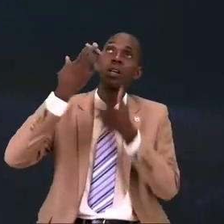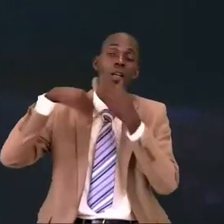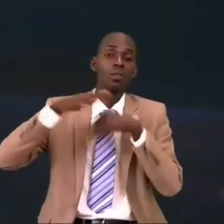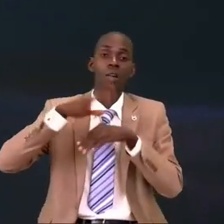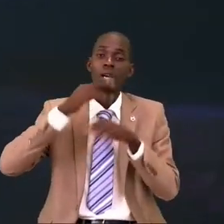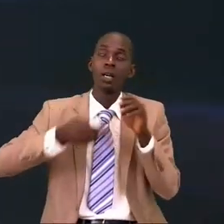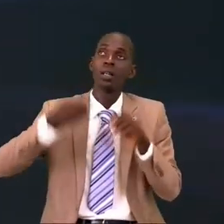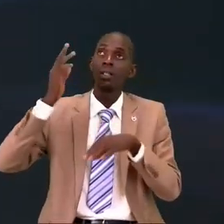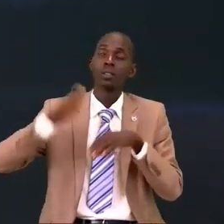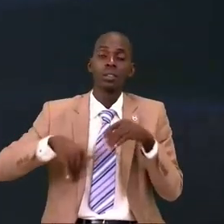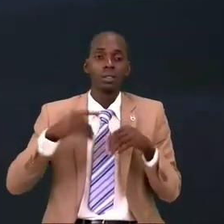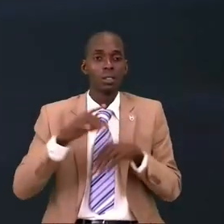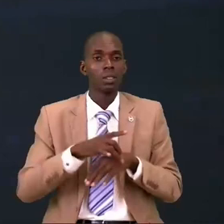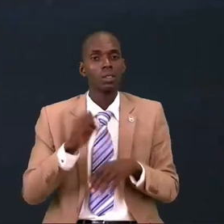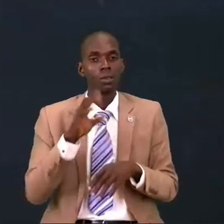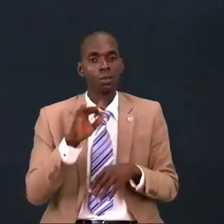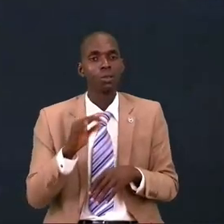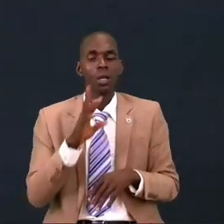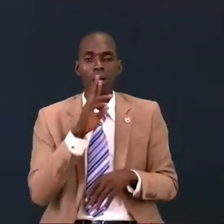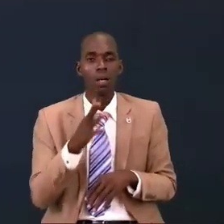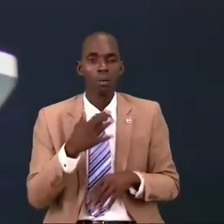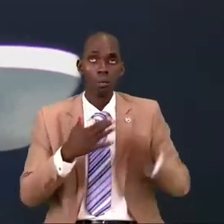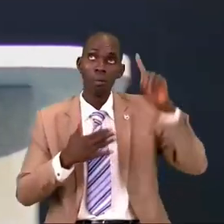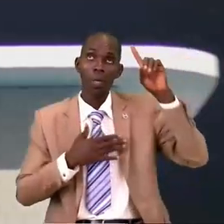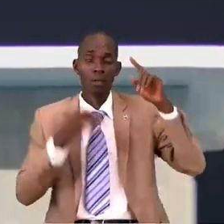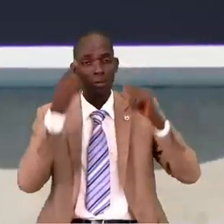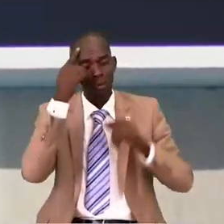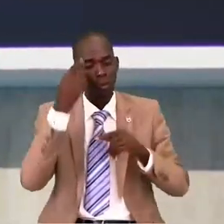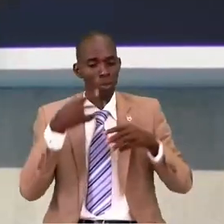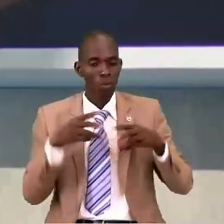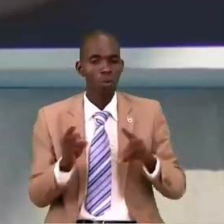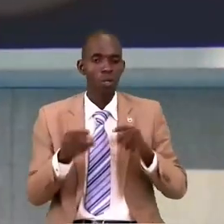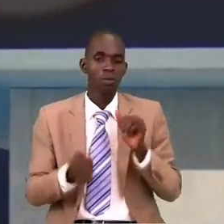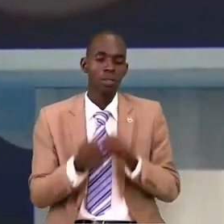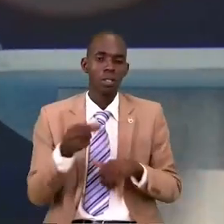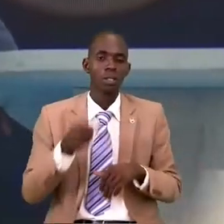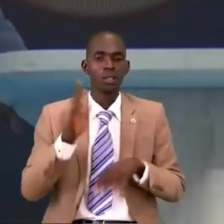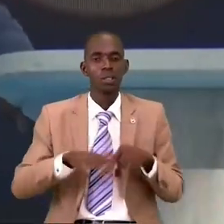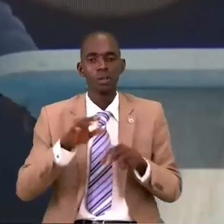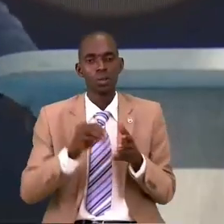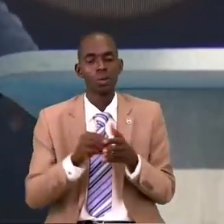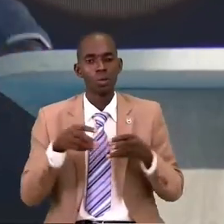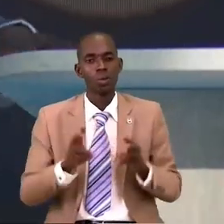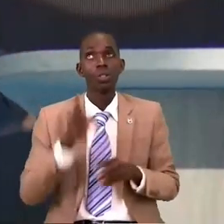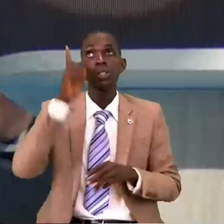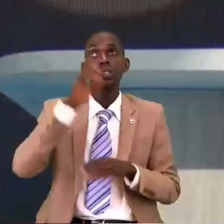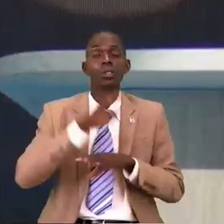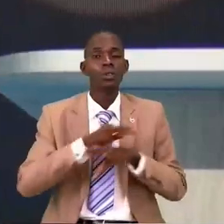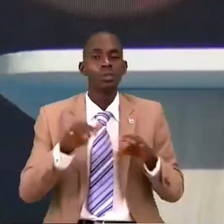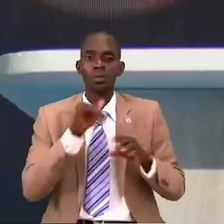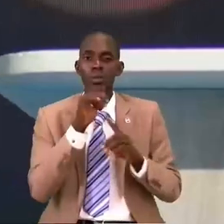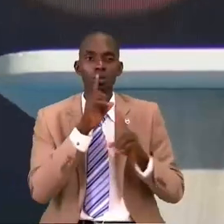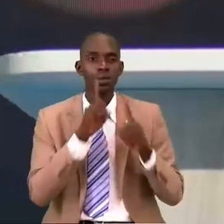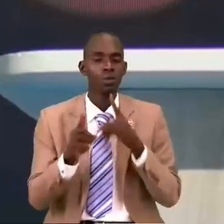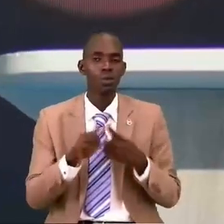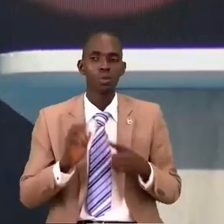élevées plus que vos voix. Il ne parle pas à nos pensées humaines. Il parle à notre